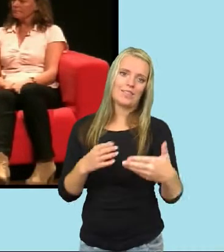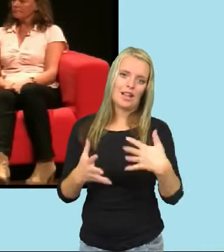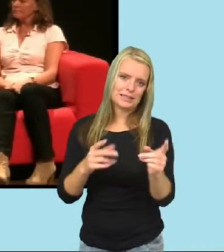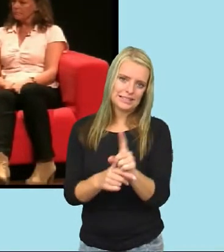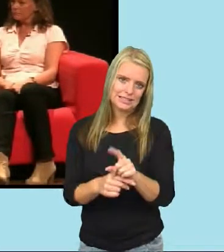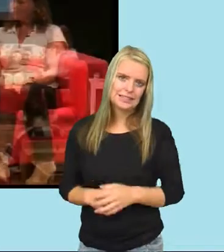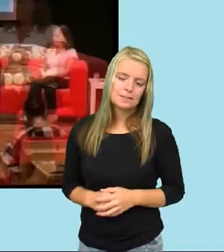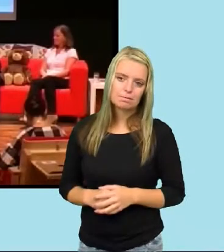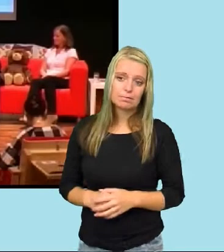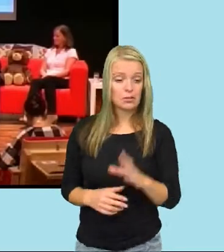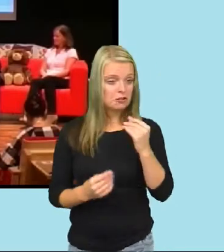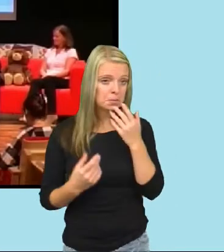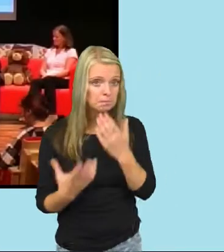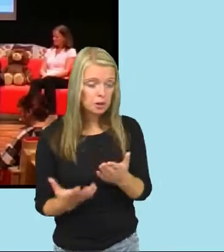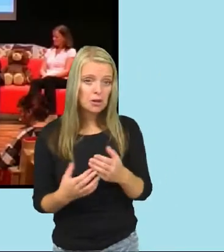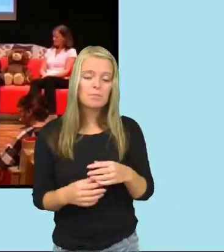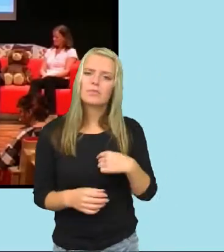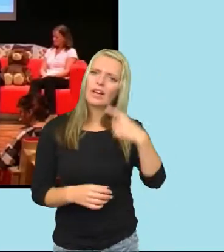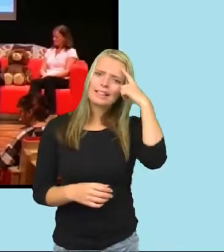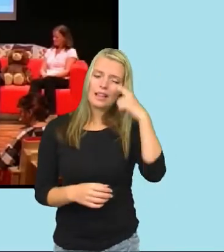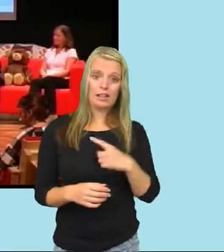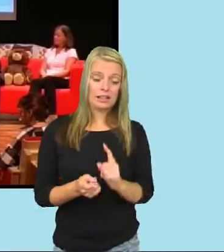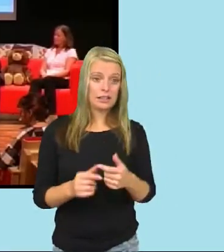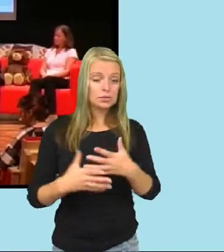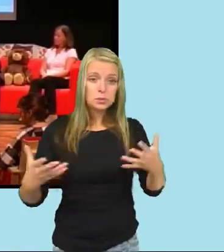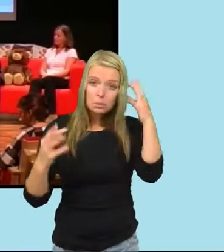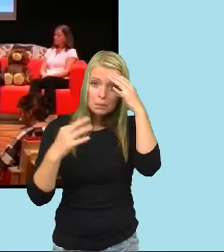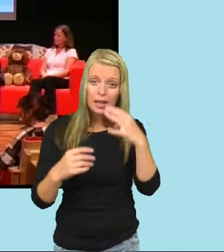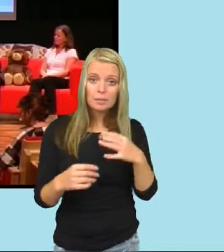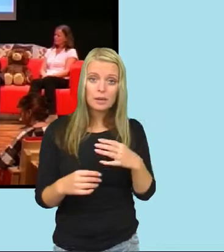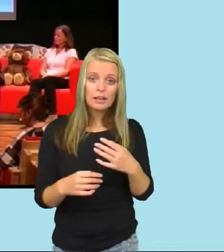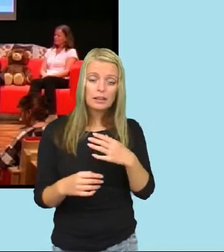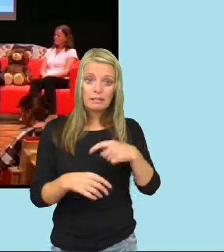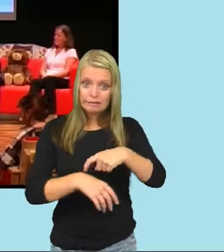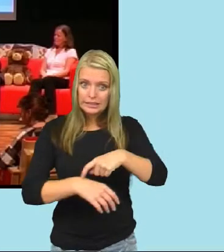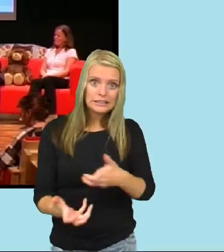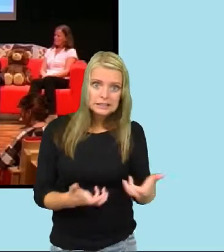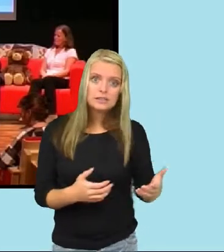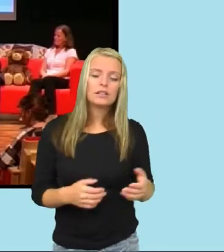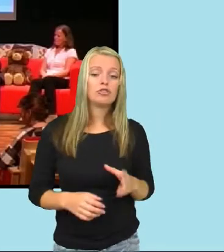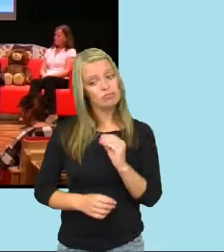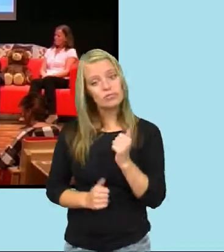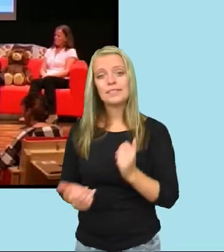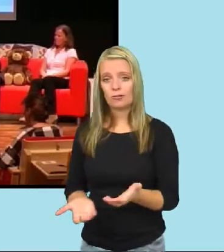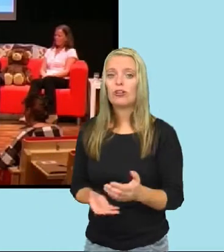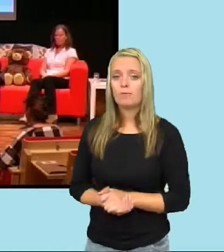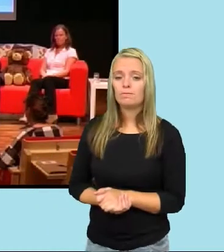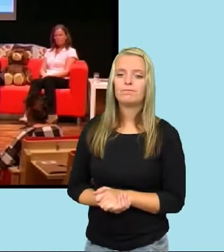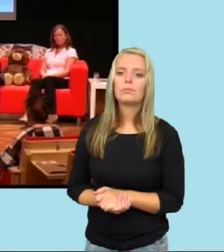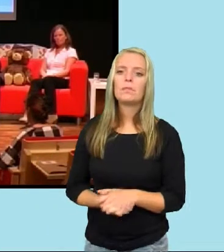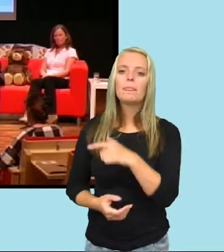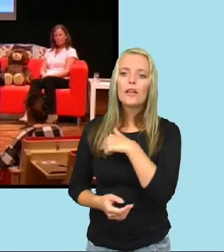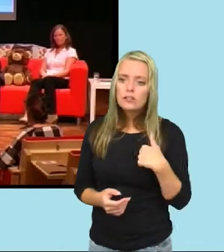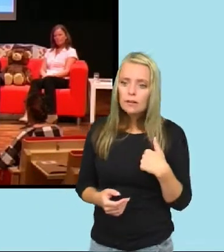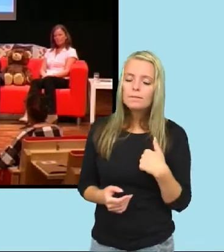Vad bra. Mm. För jag menar, jag kan tänka mig att det är ett ganska stort problem. Mm, absolut. Ja, såklart. Mm. Om vi tar en fråga,